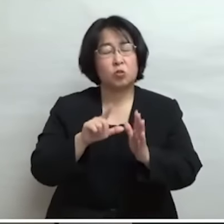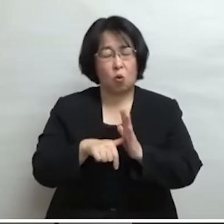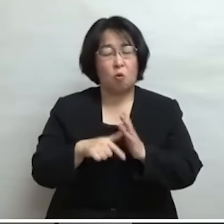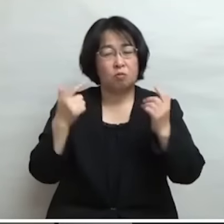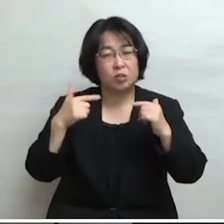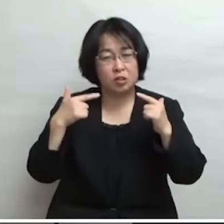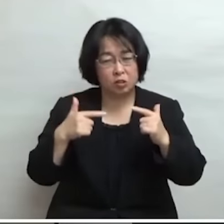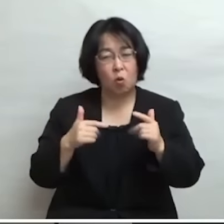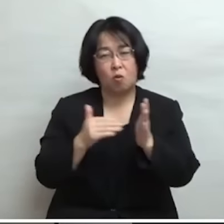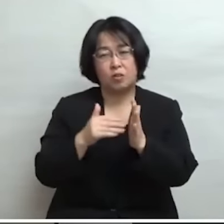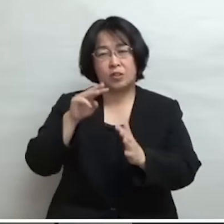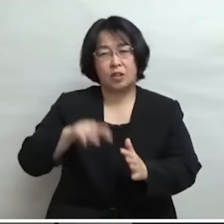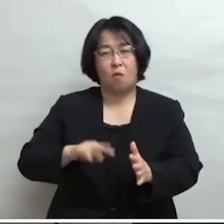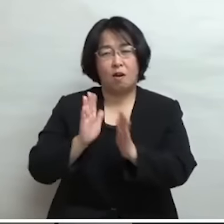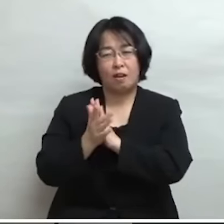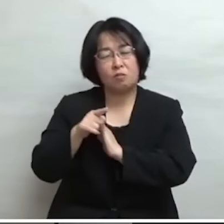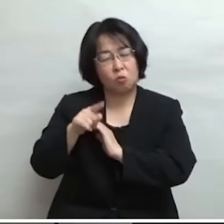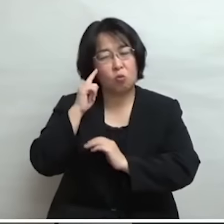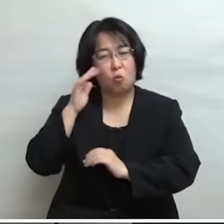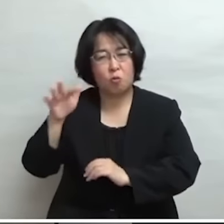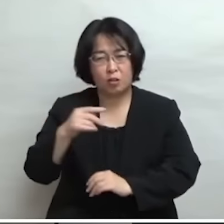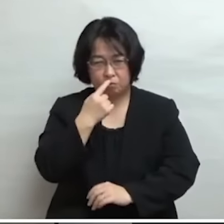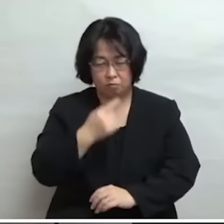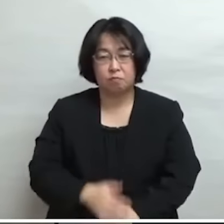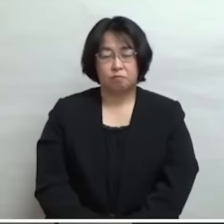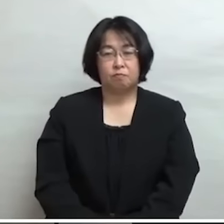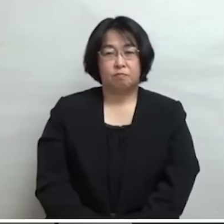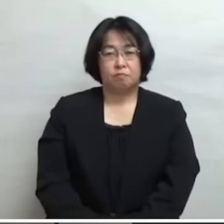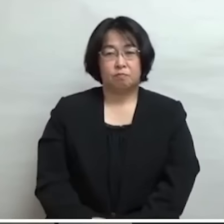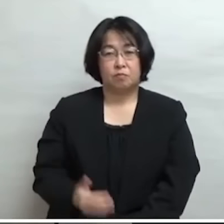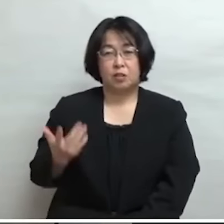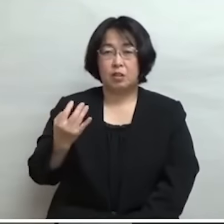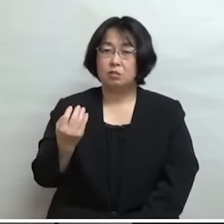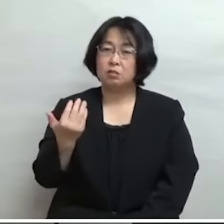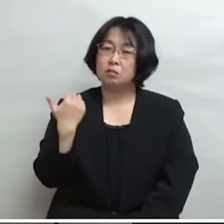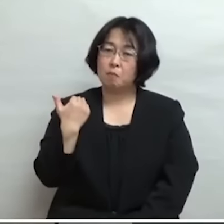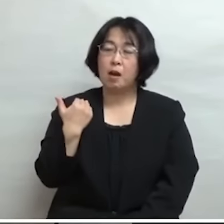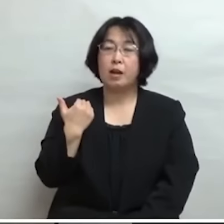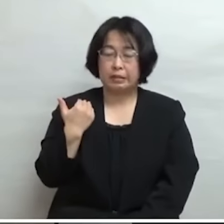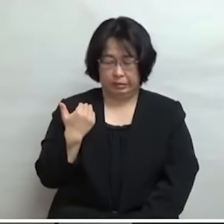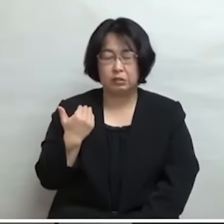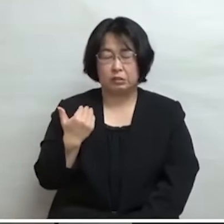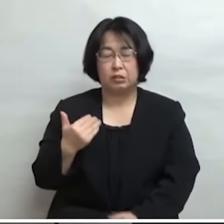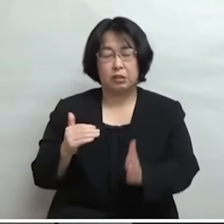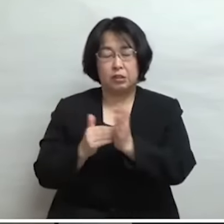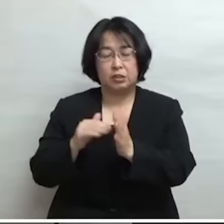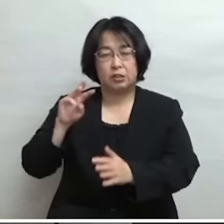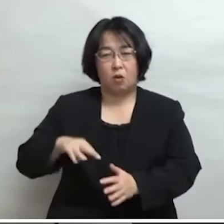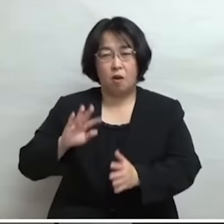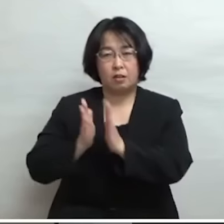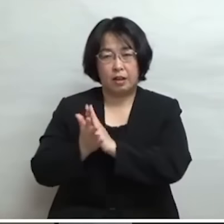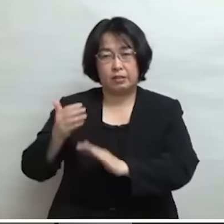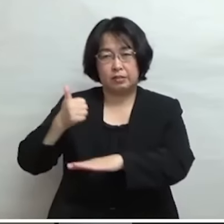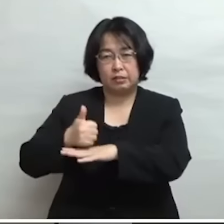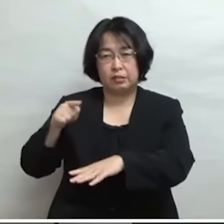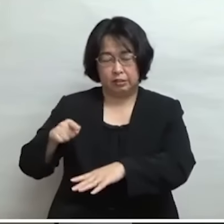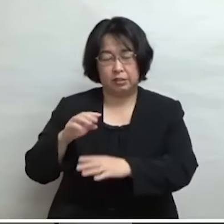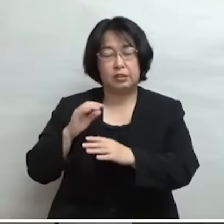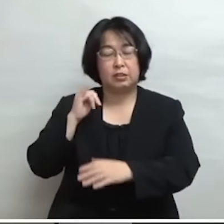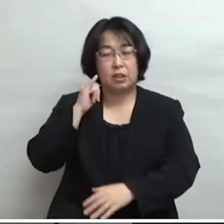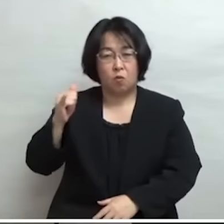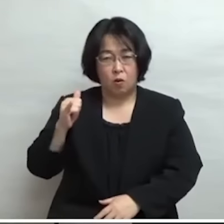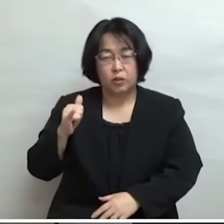。何日か前に長谷知事に電話をさせていただいて、本当に大変だと思うけど頑張ってくれと。で、まあ、皆さん